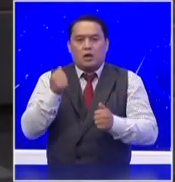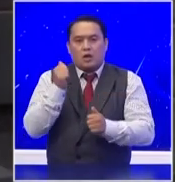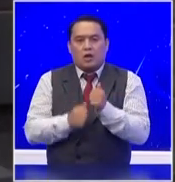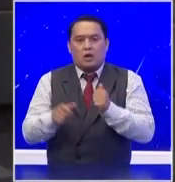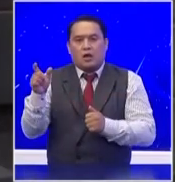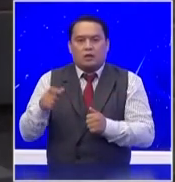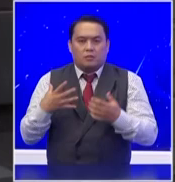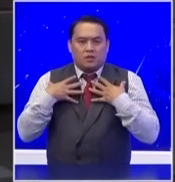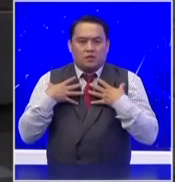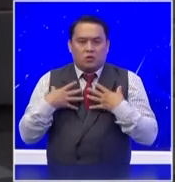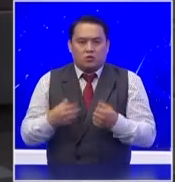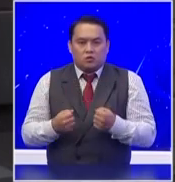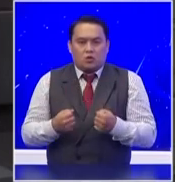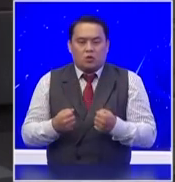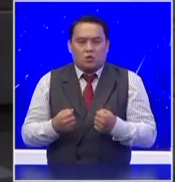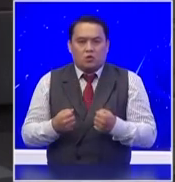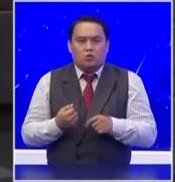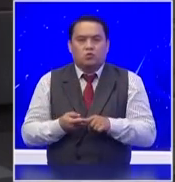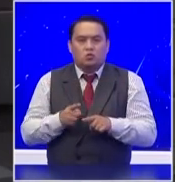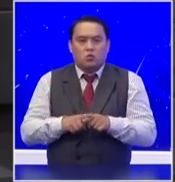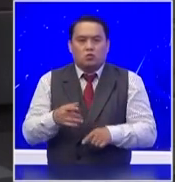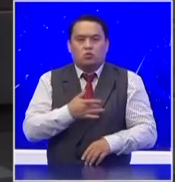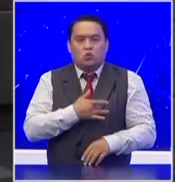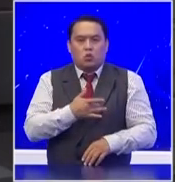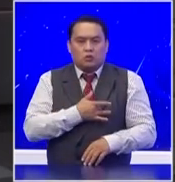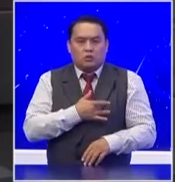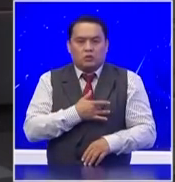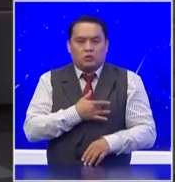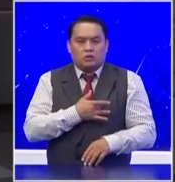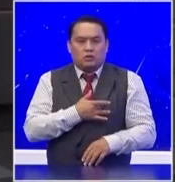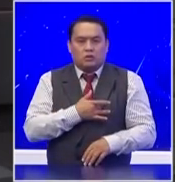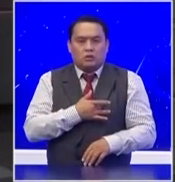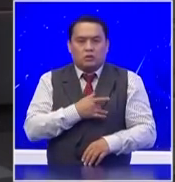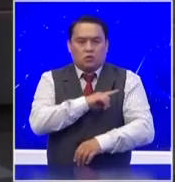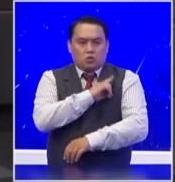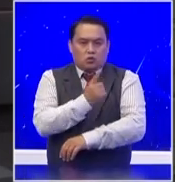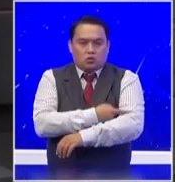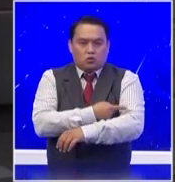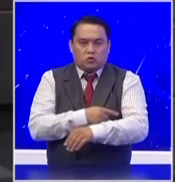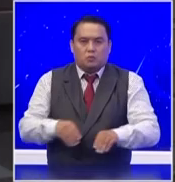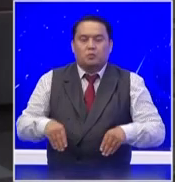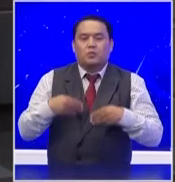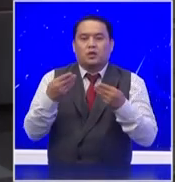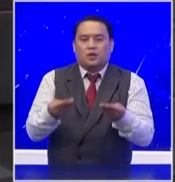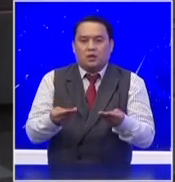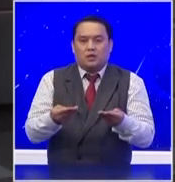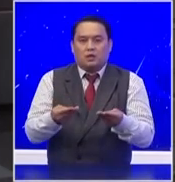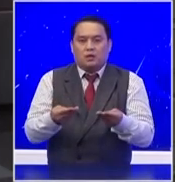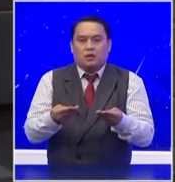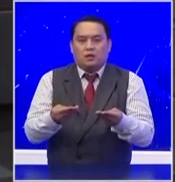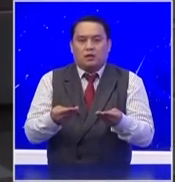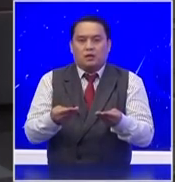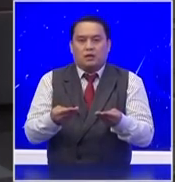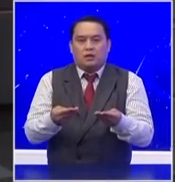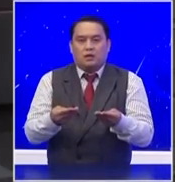өзінің денсаулығы үшін. Көбінесе сол жүректің күшін беретін дәрумендер, сосын жаңағы